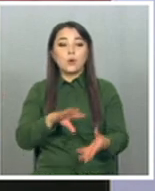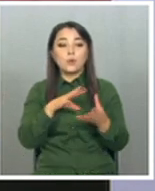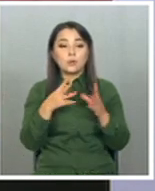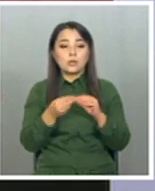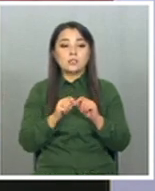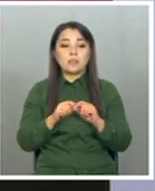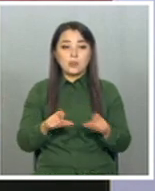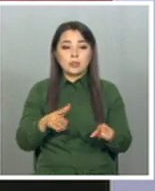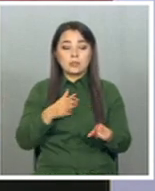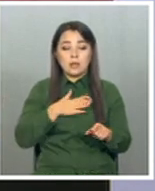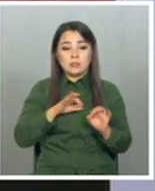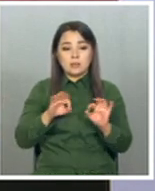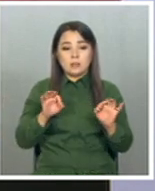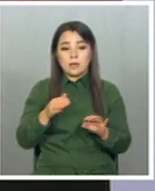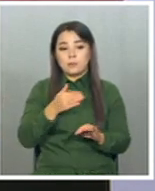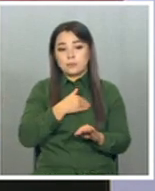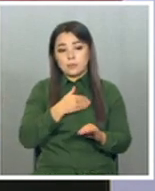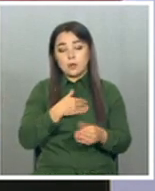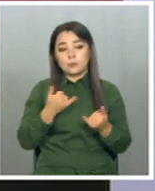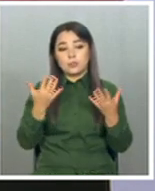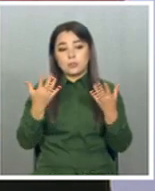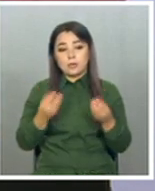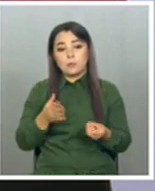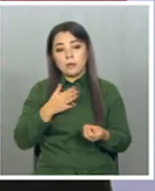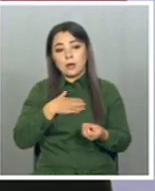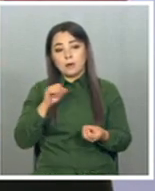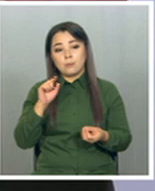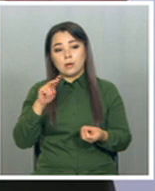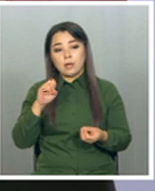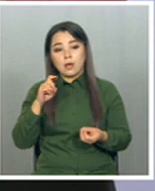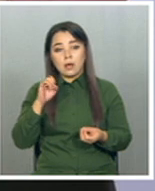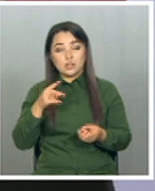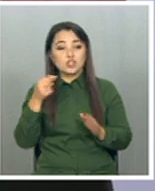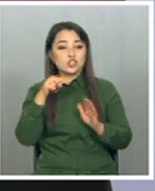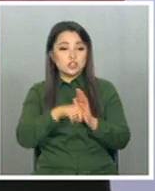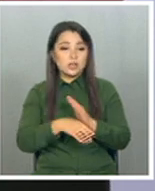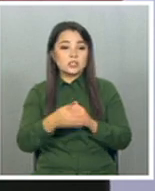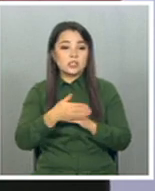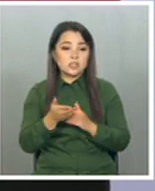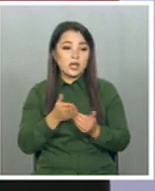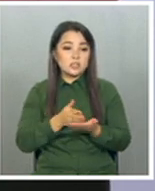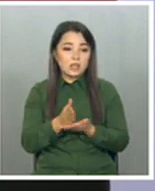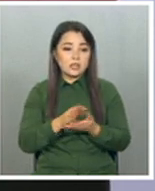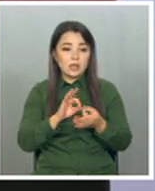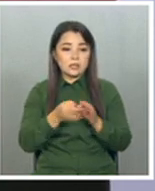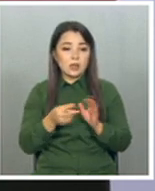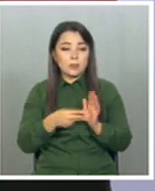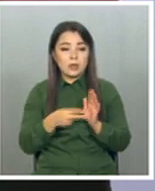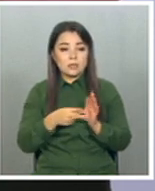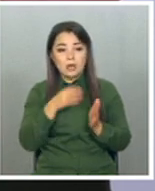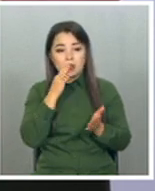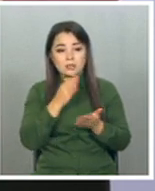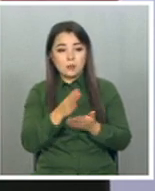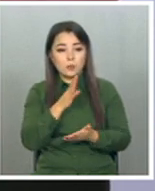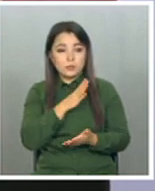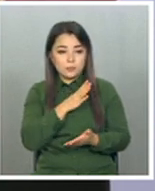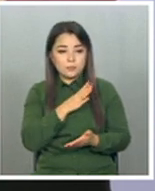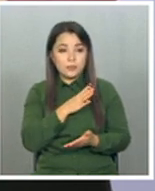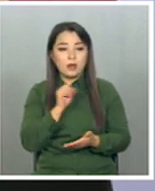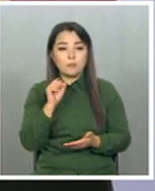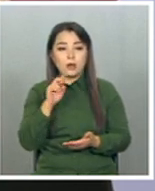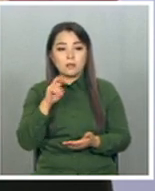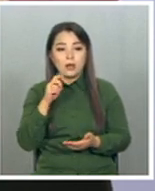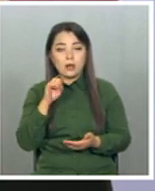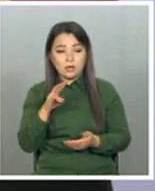Сабағымызды қортындылайтын болсақ, біз бүгін Абылай ханның ішкі және сыртқы саясатын бағаладық. Абылай